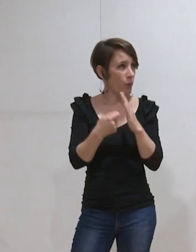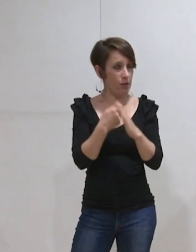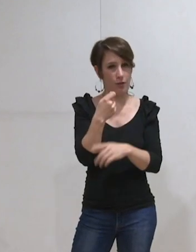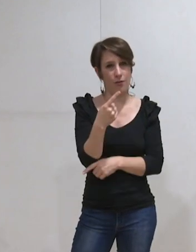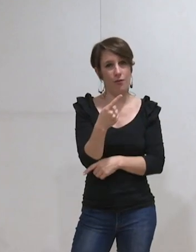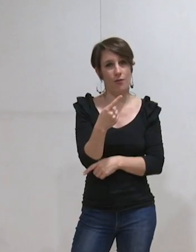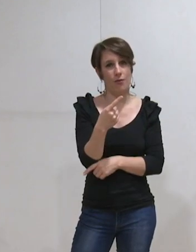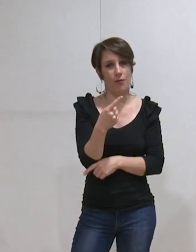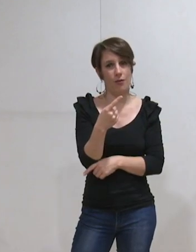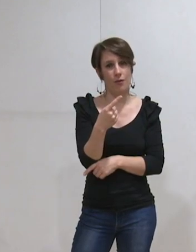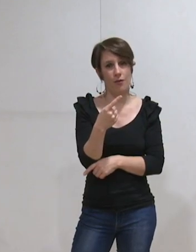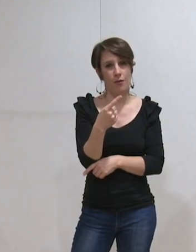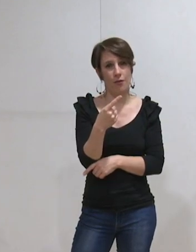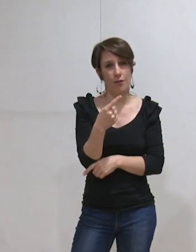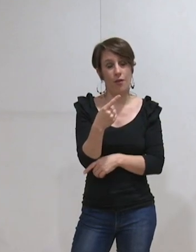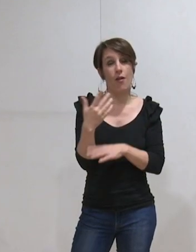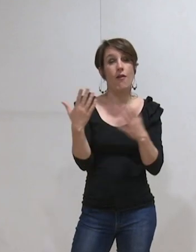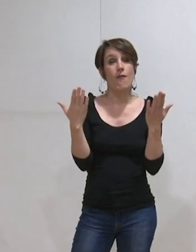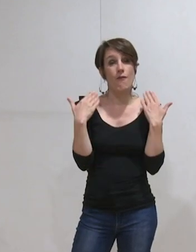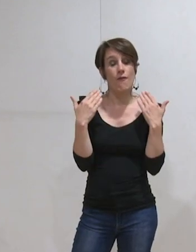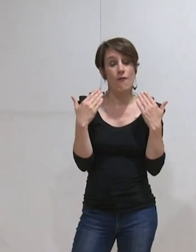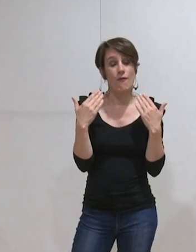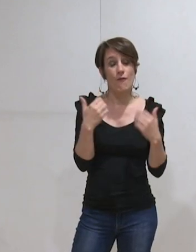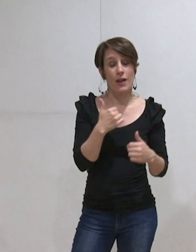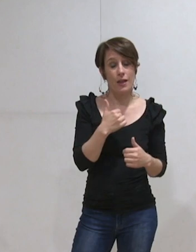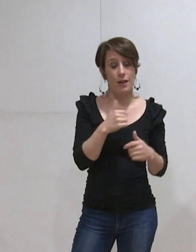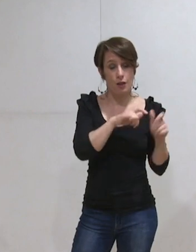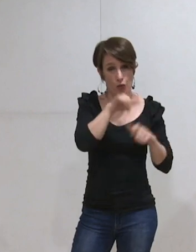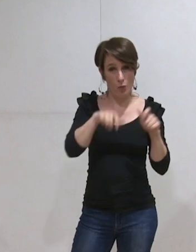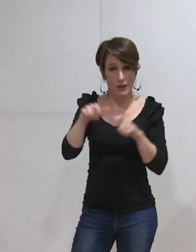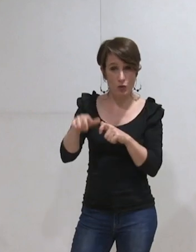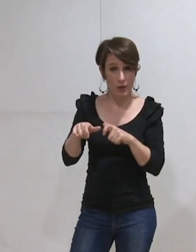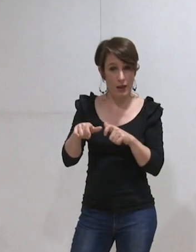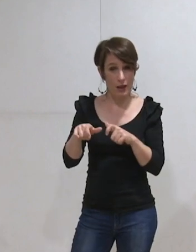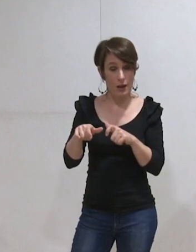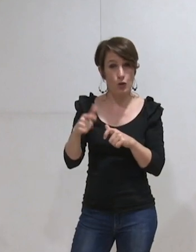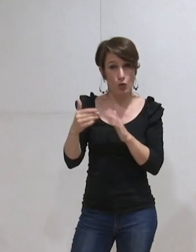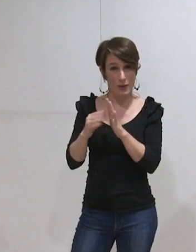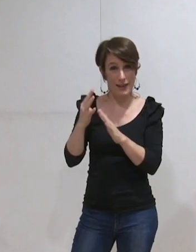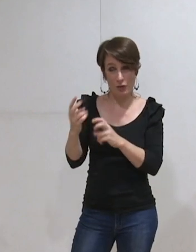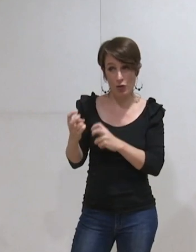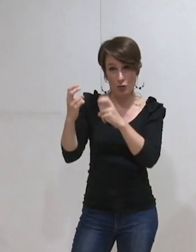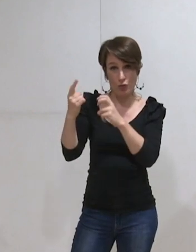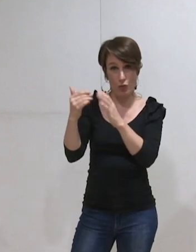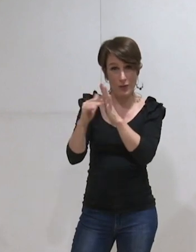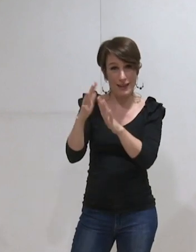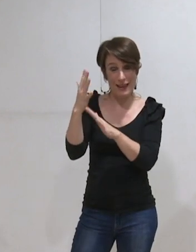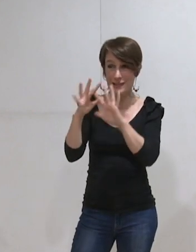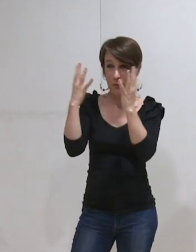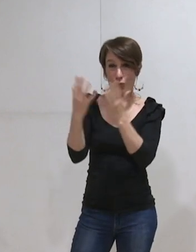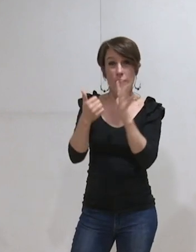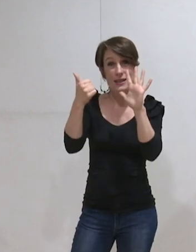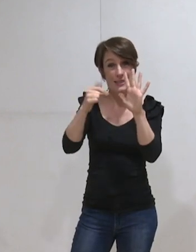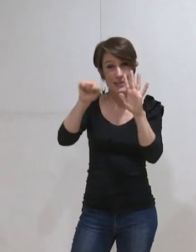personnel entre le BP 2014 et le BP 2015 ont augmenté de 6,9 million